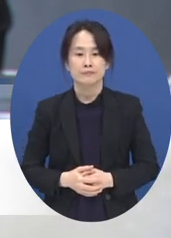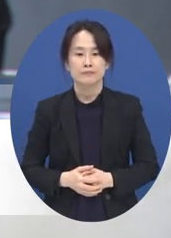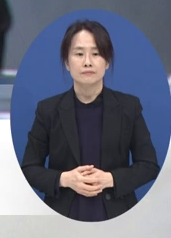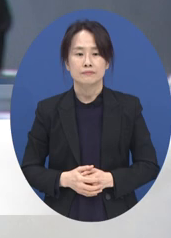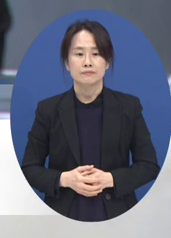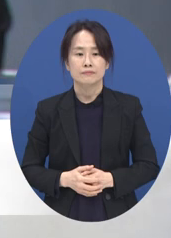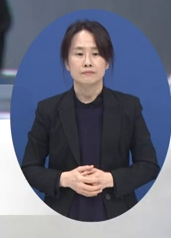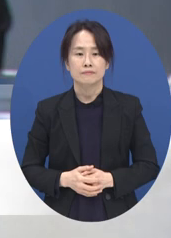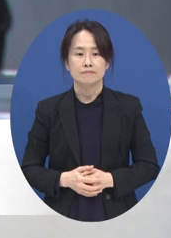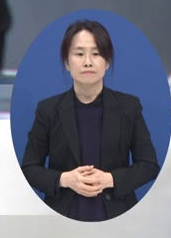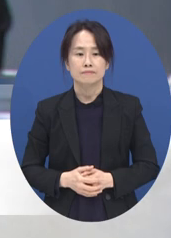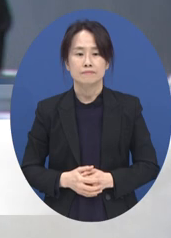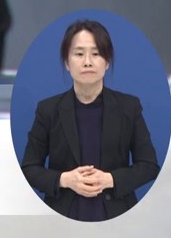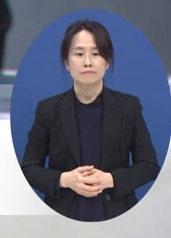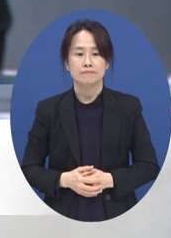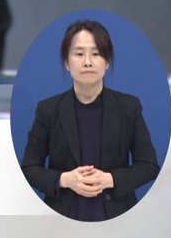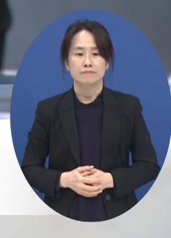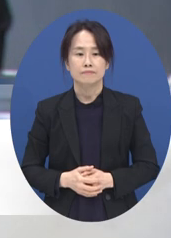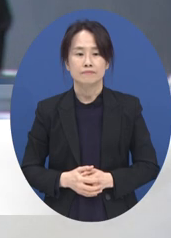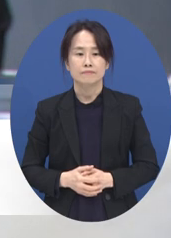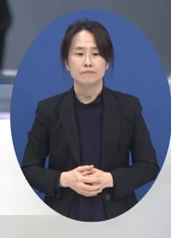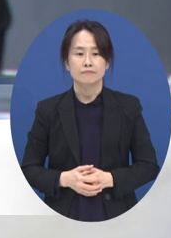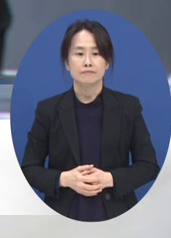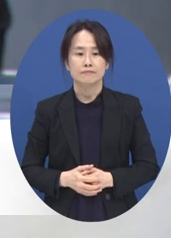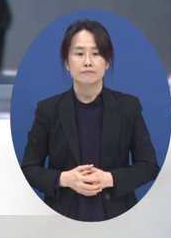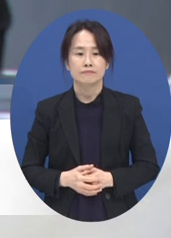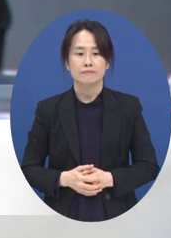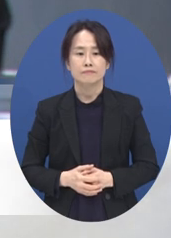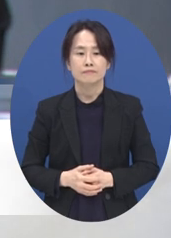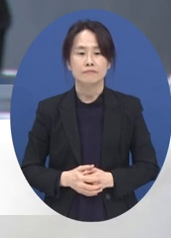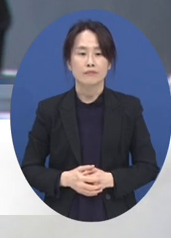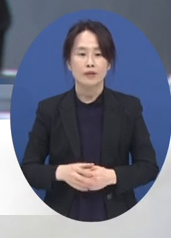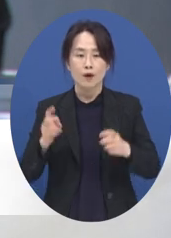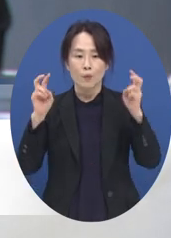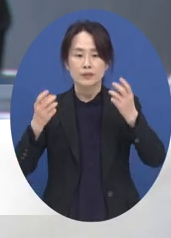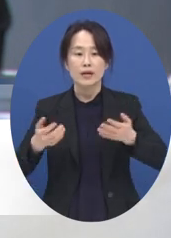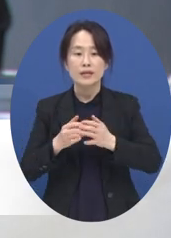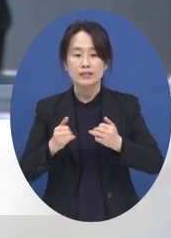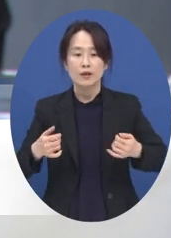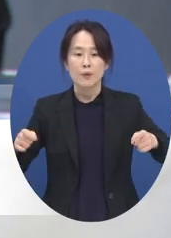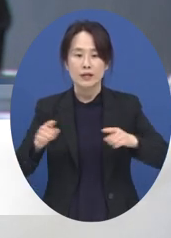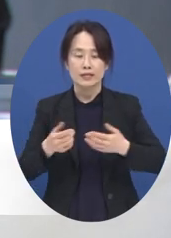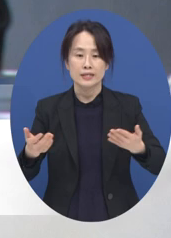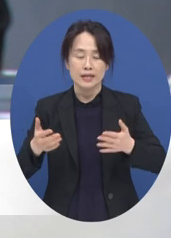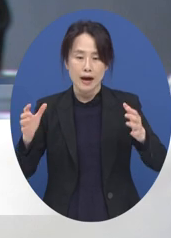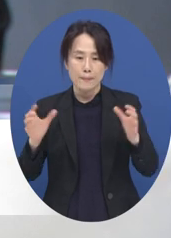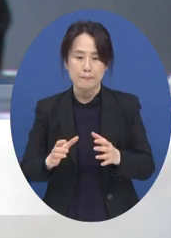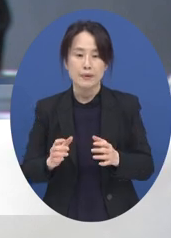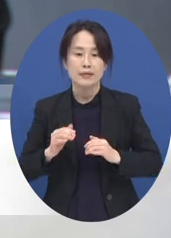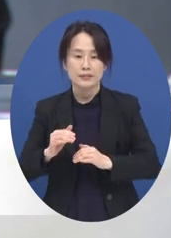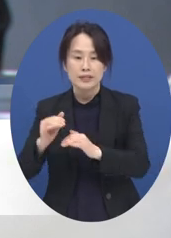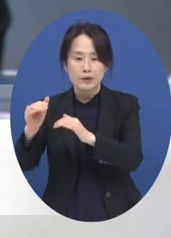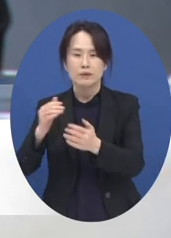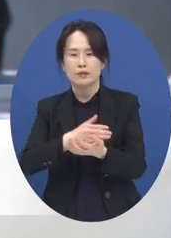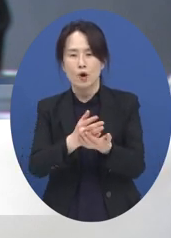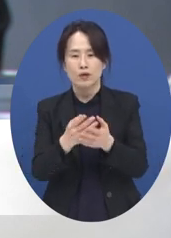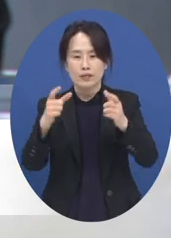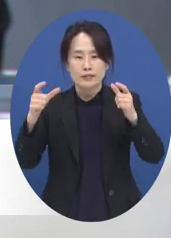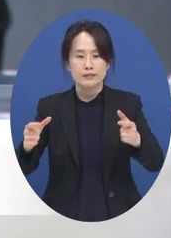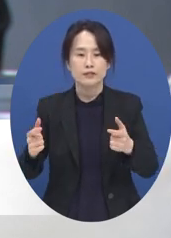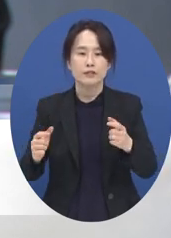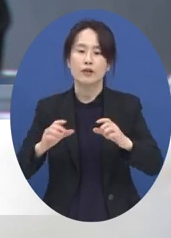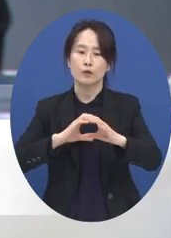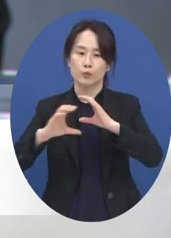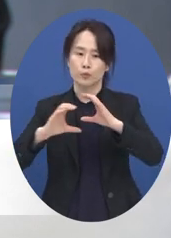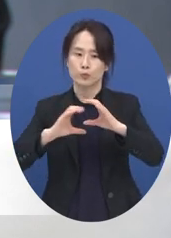challenge, collaborate, and care. It's very important that we do not only work for our customers, but also